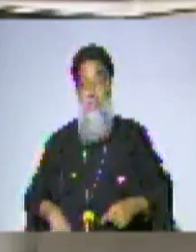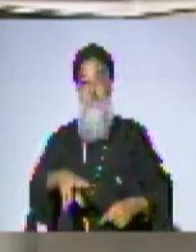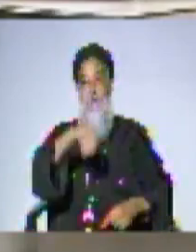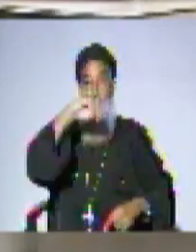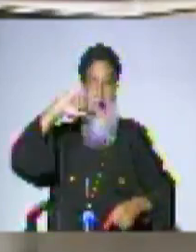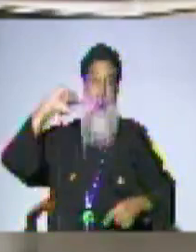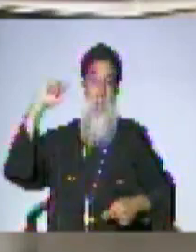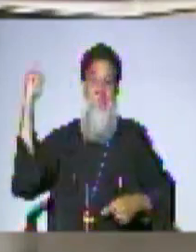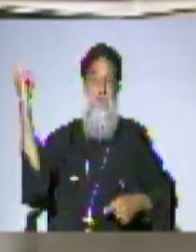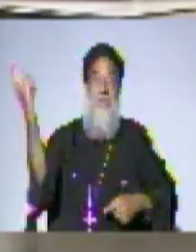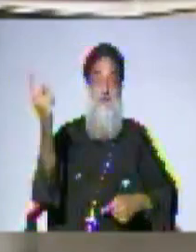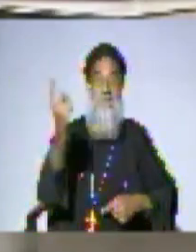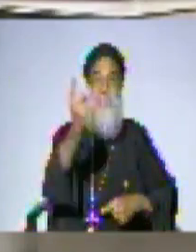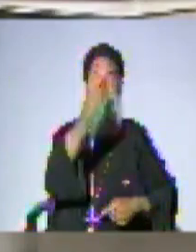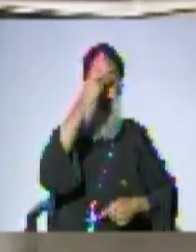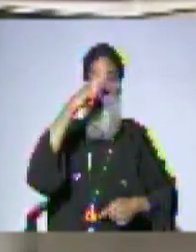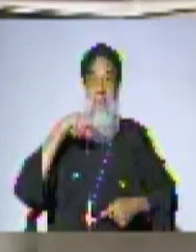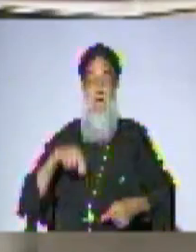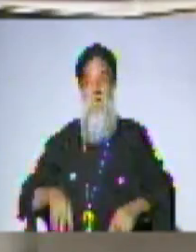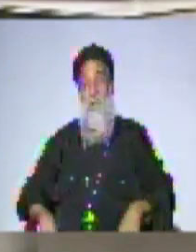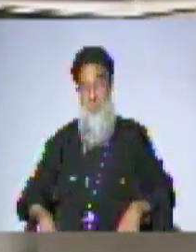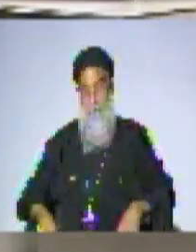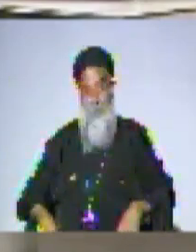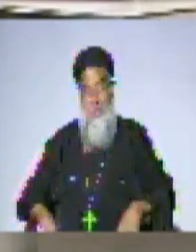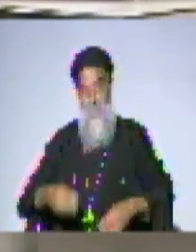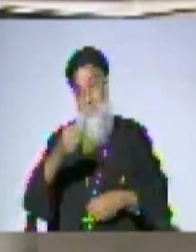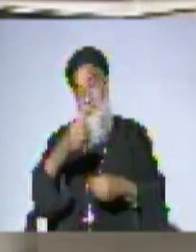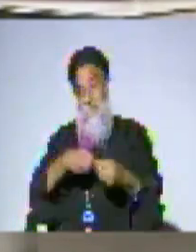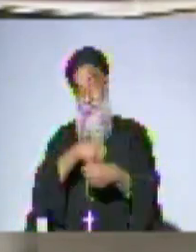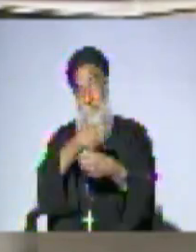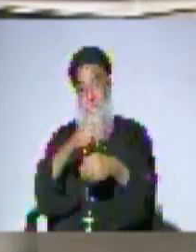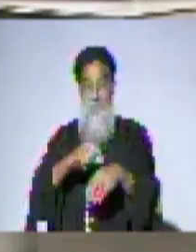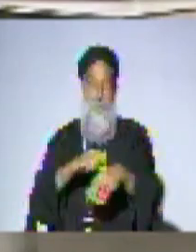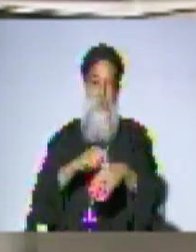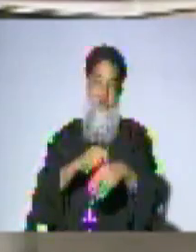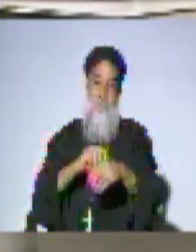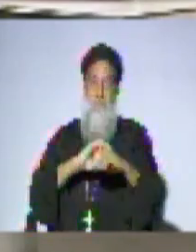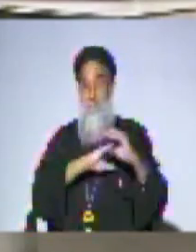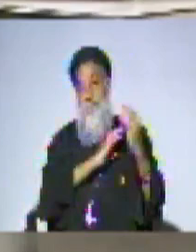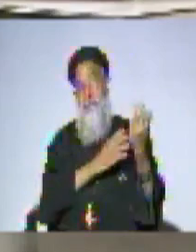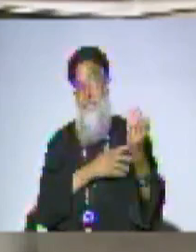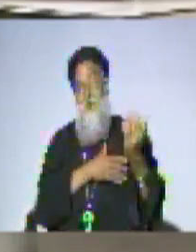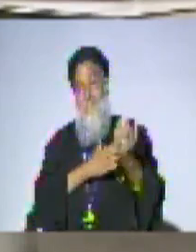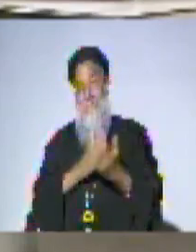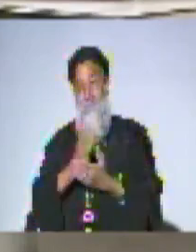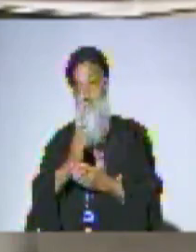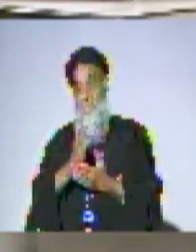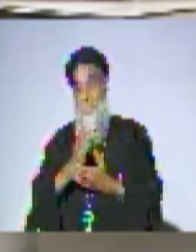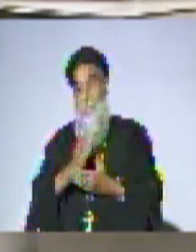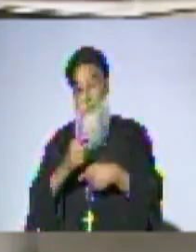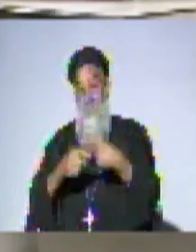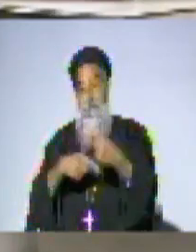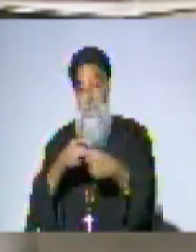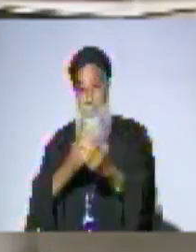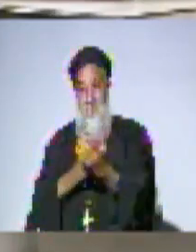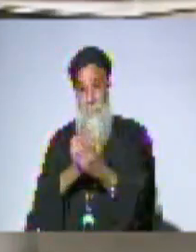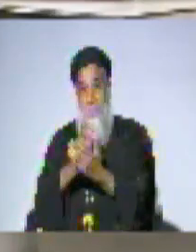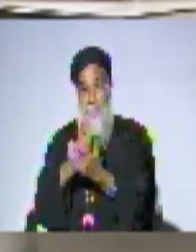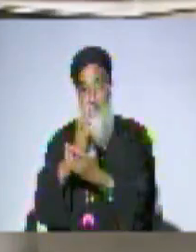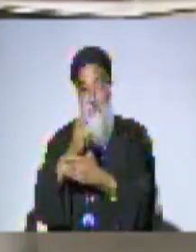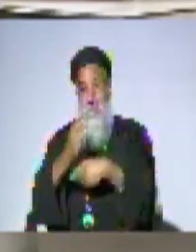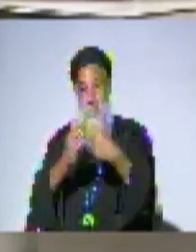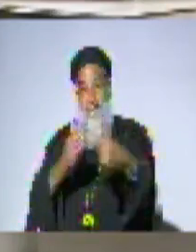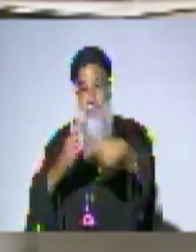العالم، قدم خلاصا لكل انسان يؤمن ويمارس الاسرار